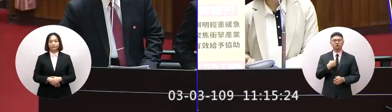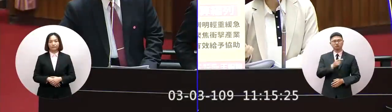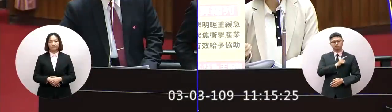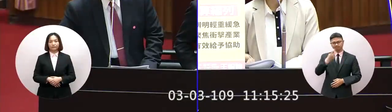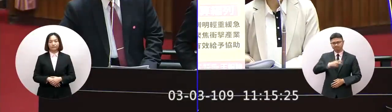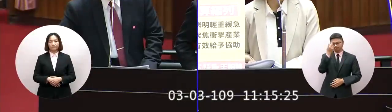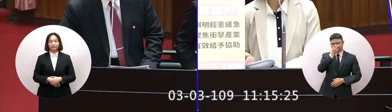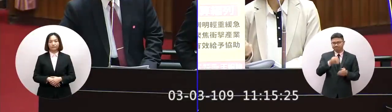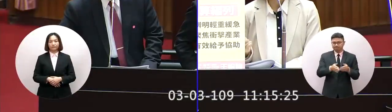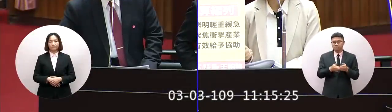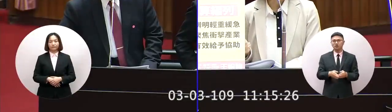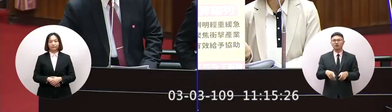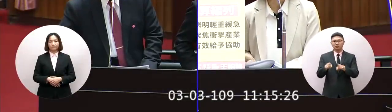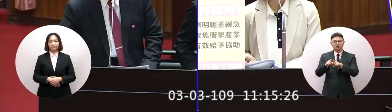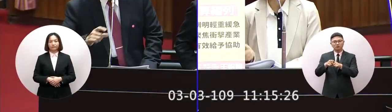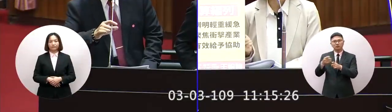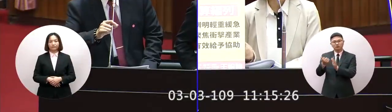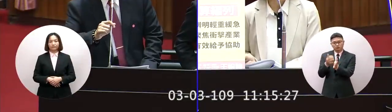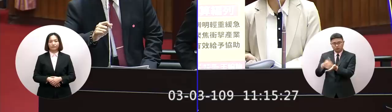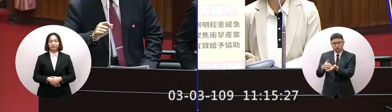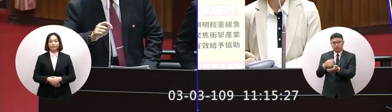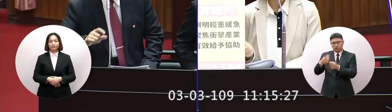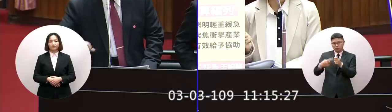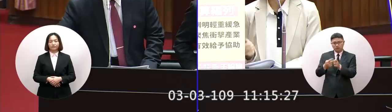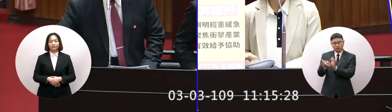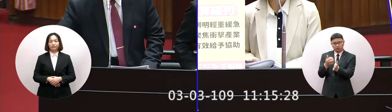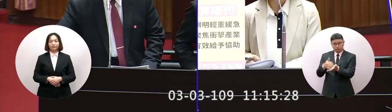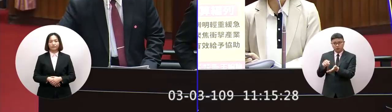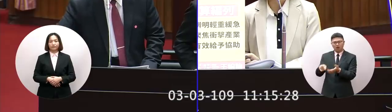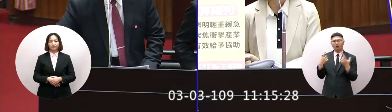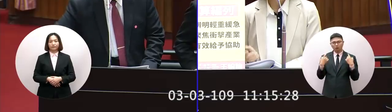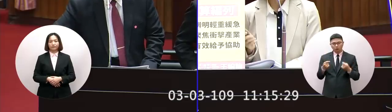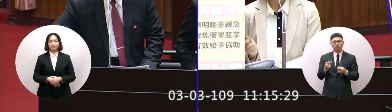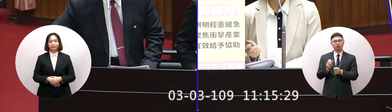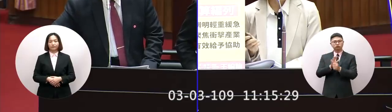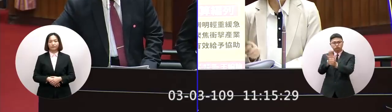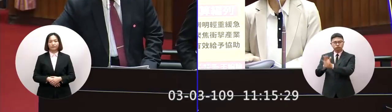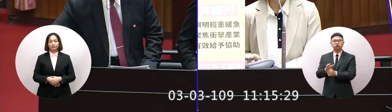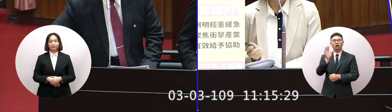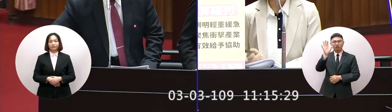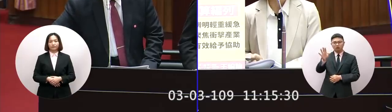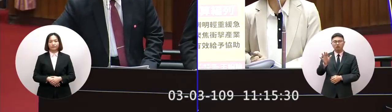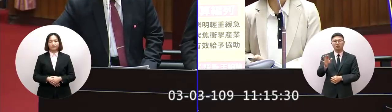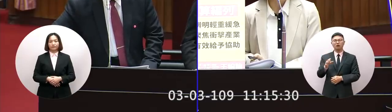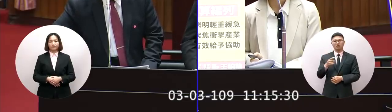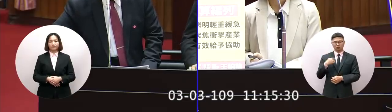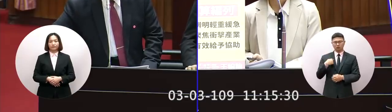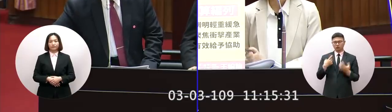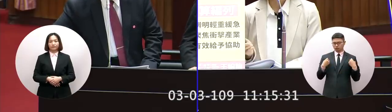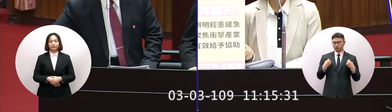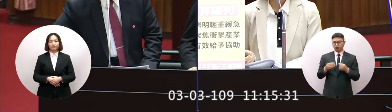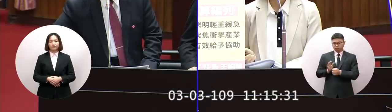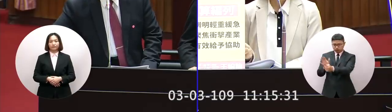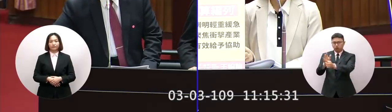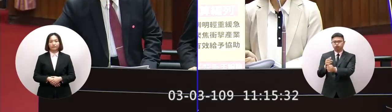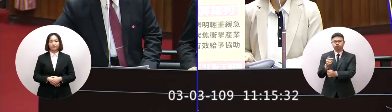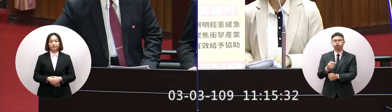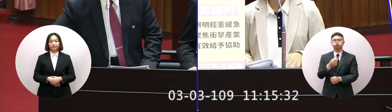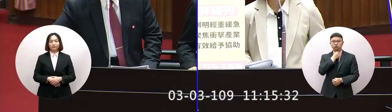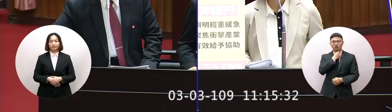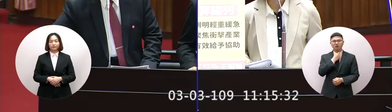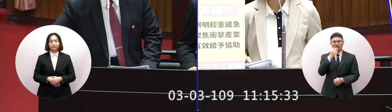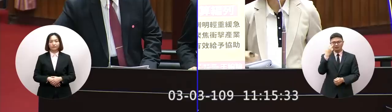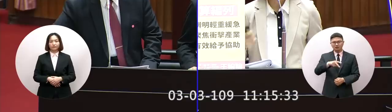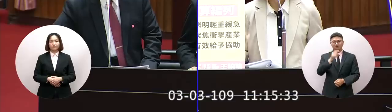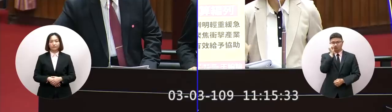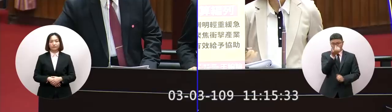其实原本在一般预算或是一般在年度预算已经在做的事情，我们已经在推的政策，当然更应该要大力的去做，而不是利用特别预算的方